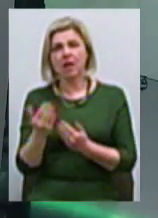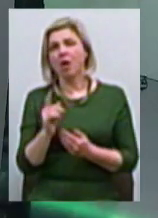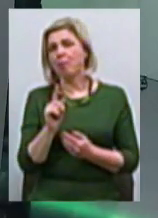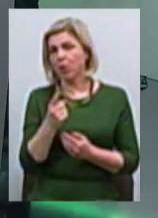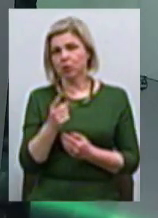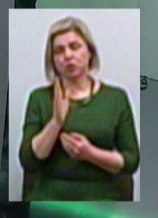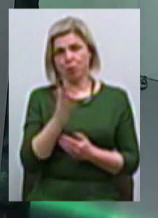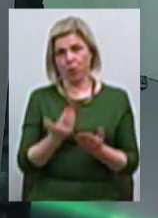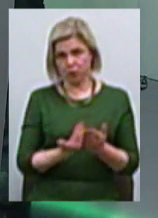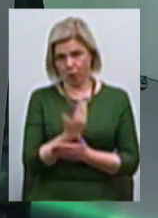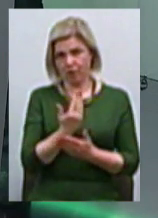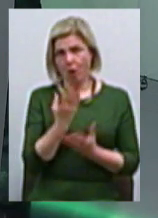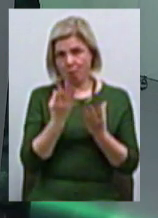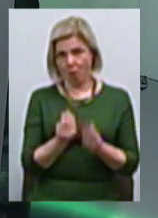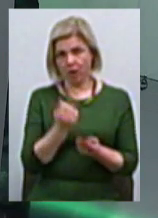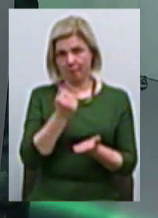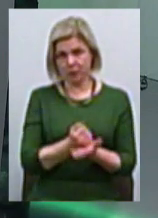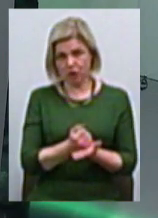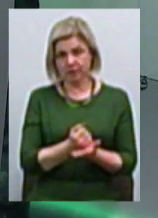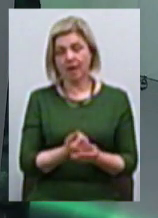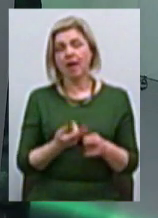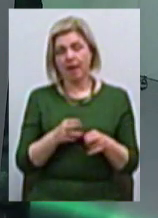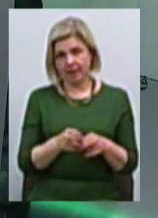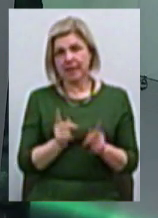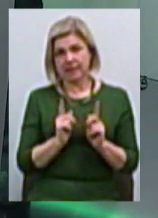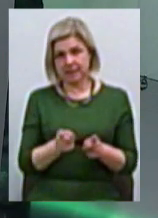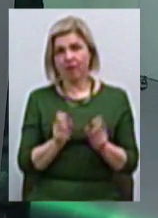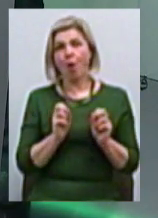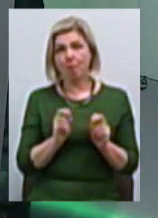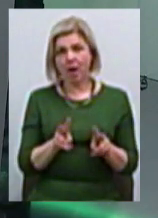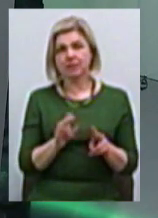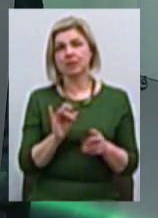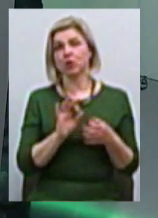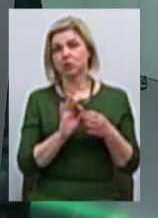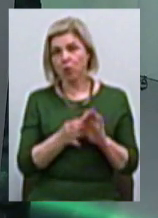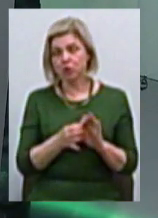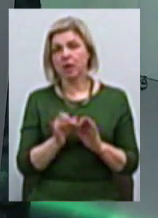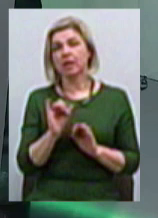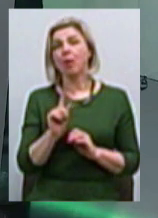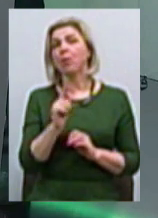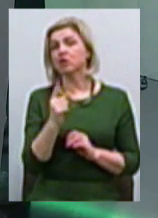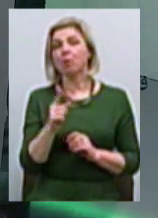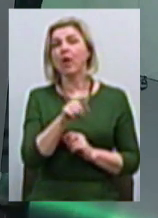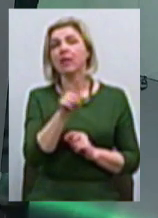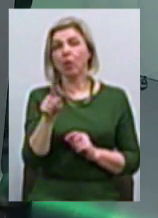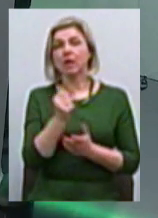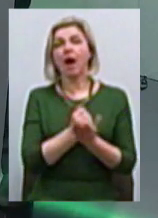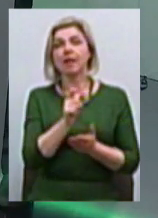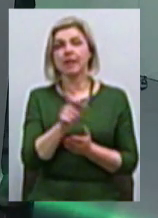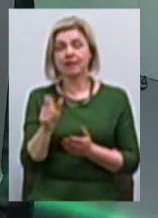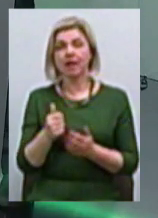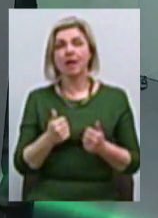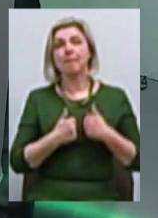будуть, да, нові із мокрою, да, печаткою. І це дійсно опасність і складність, і чому деякі кандидати намагаються